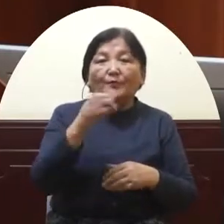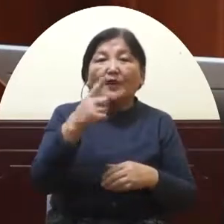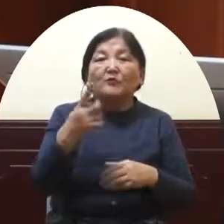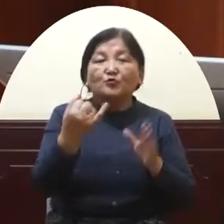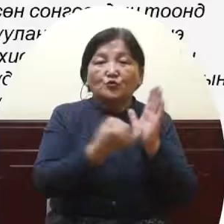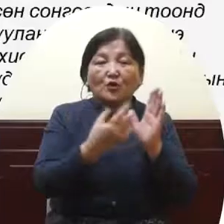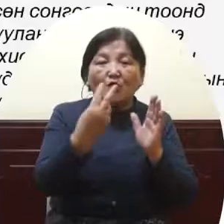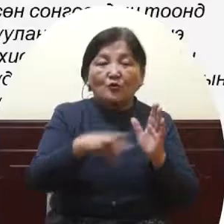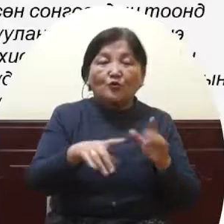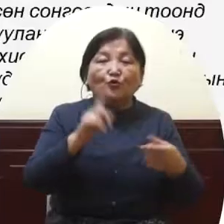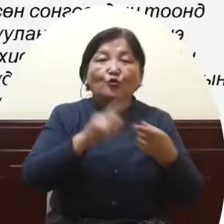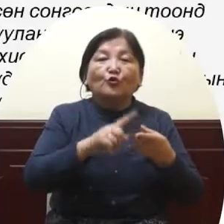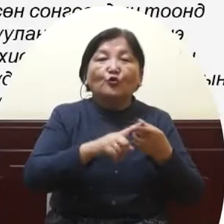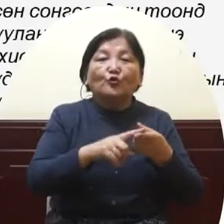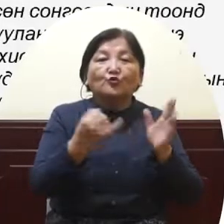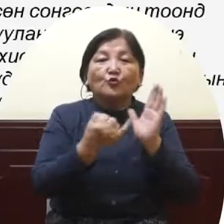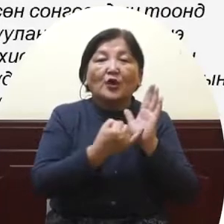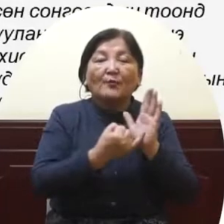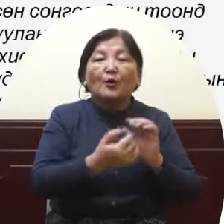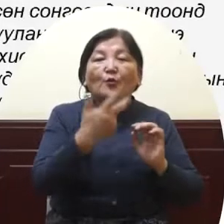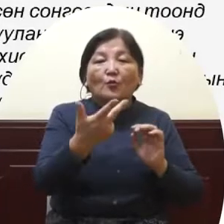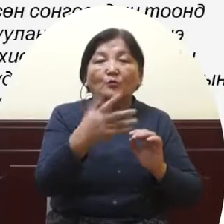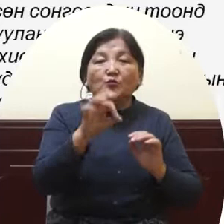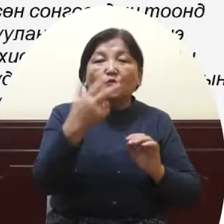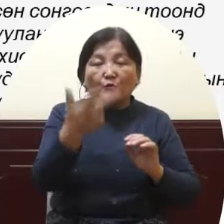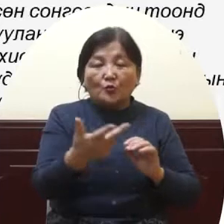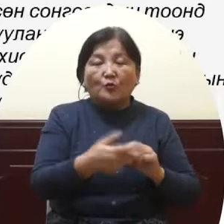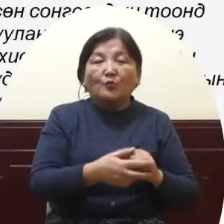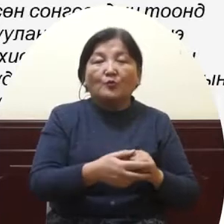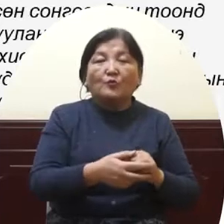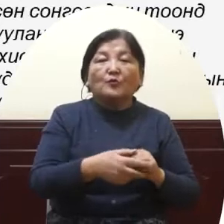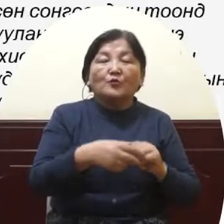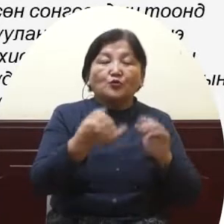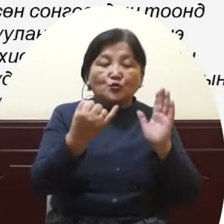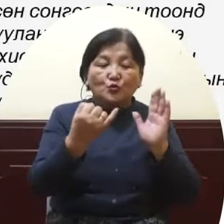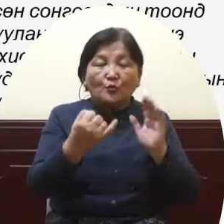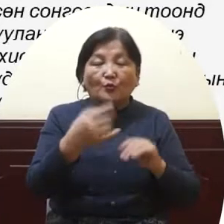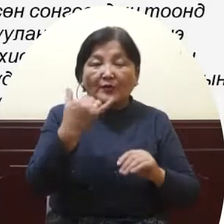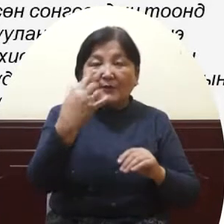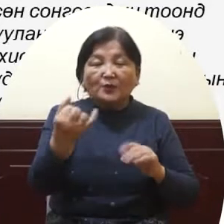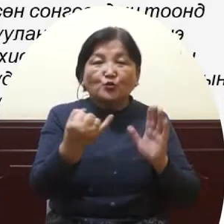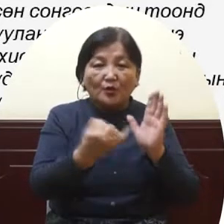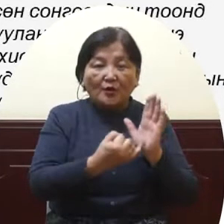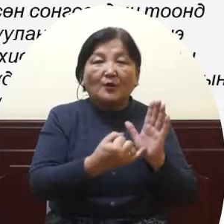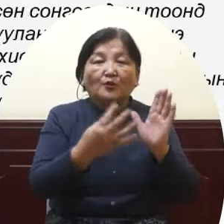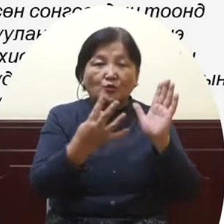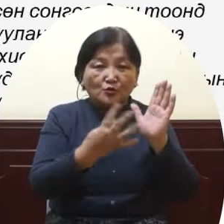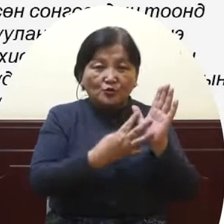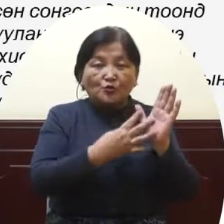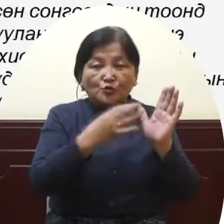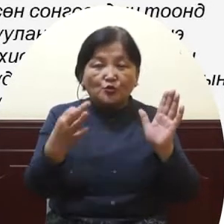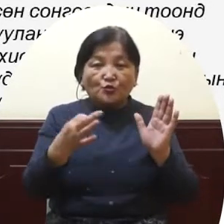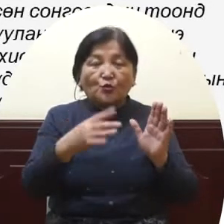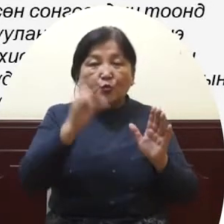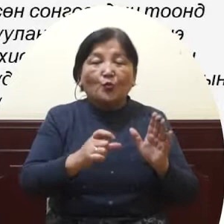2016 онд орон нутагт 6,303, Улаанбаатарт 3,946 сонгогч, нийтдээ